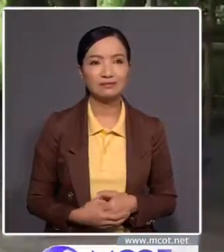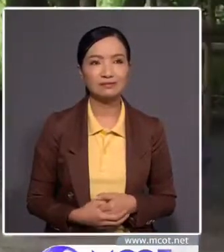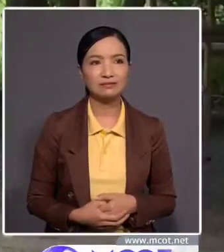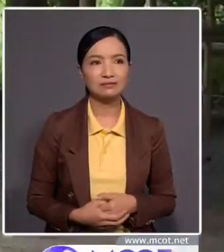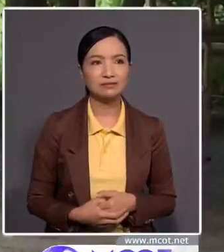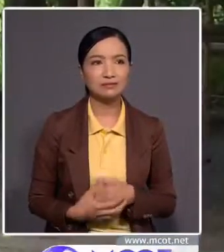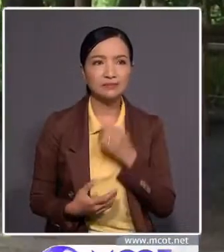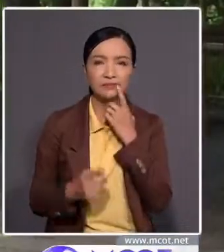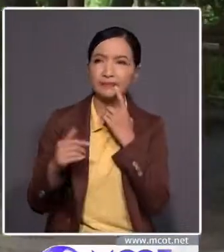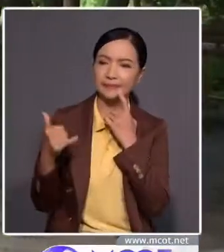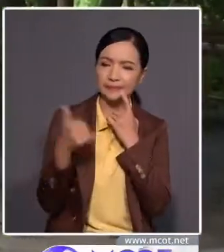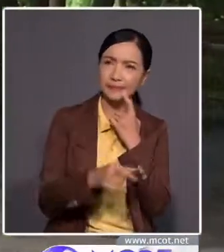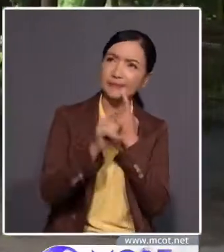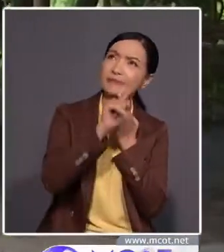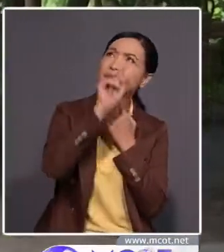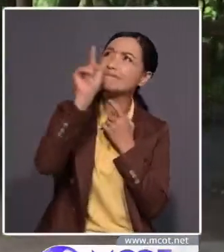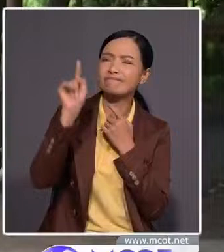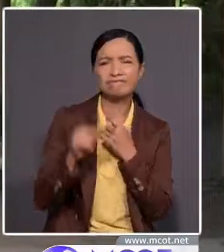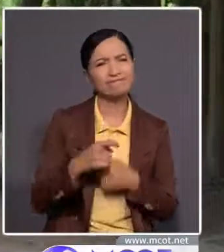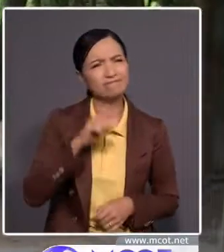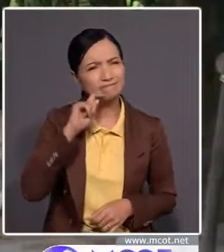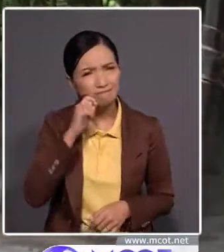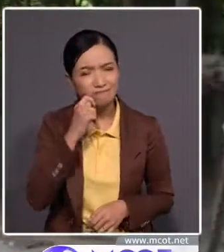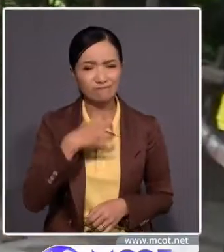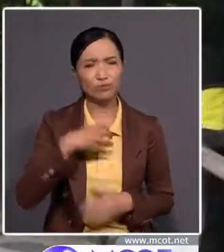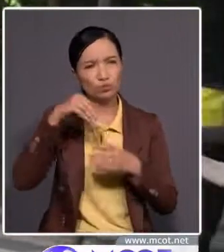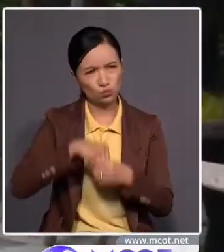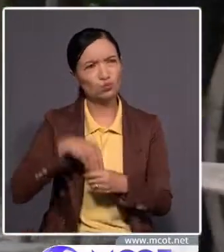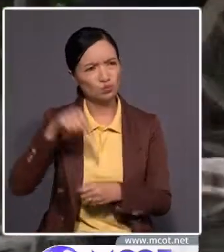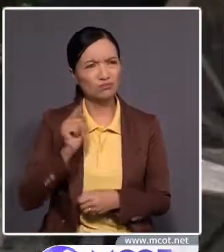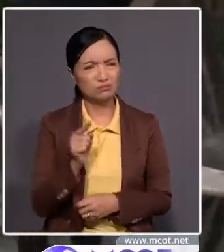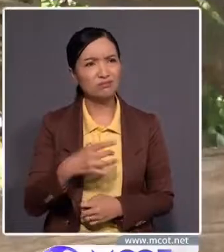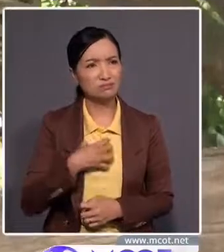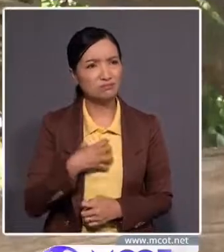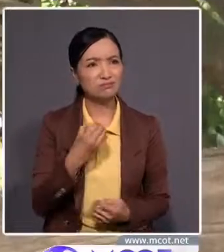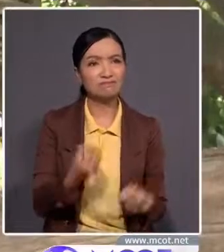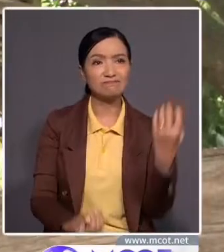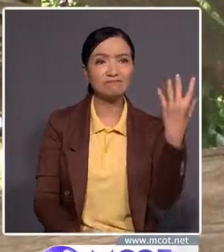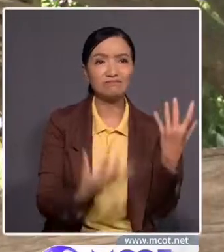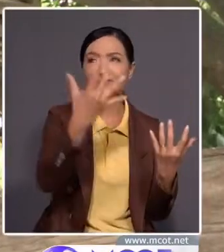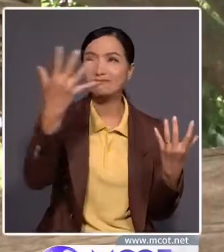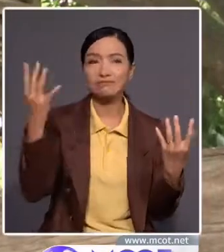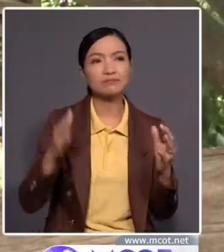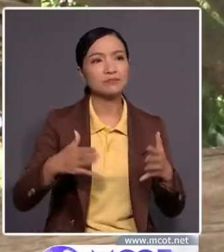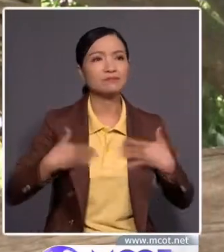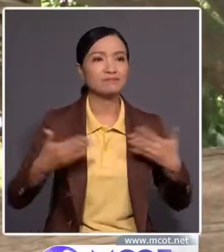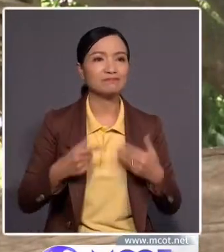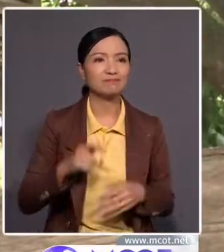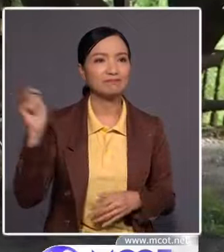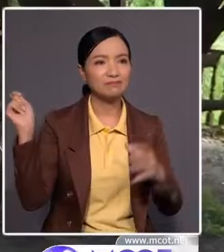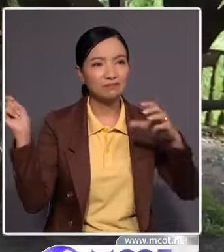โอ้โหมาสวนผู้ใหญ่แล้วแบบอิจฉาอยากอยู่อ่ะผมอยากอยู่แบบนี้จริงๆนะผู้ใหญ่ ครับน่าอยู่มากสบายๆ เสียงอะไ